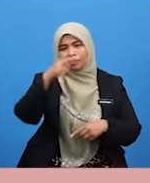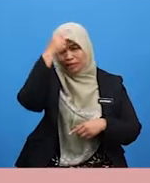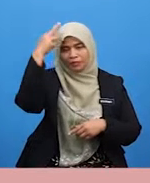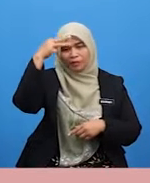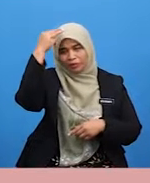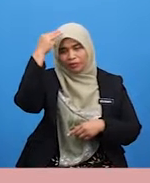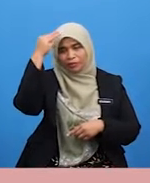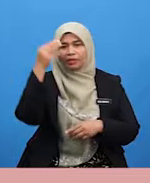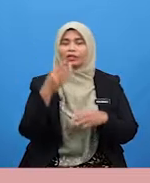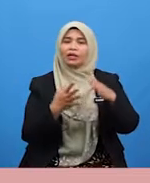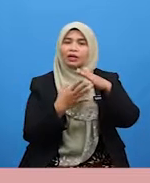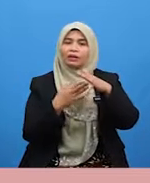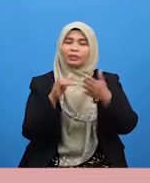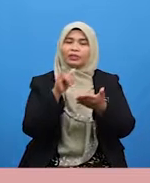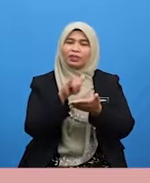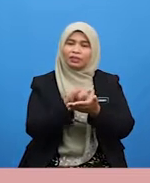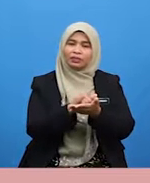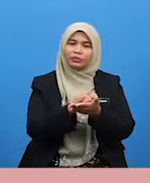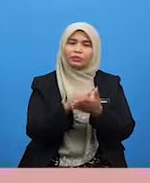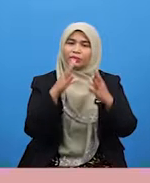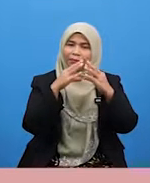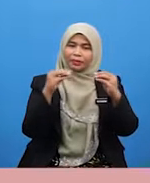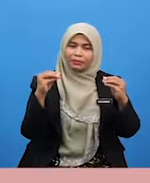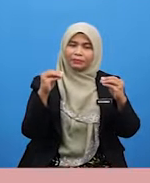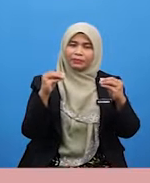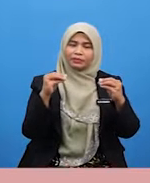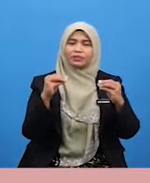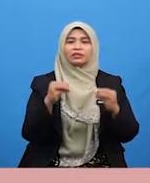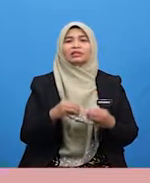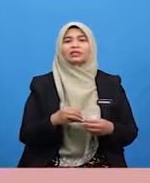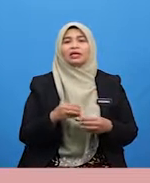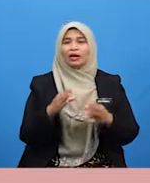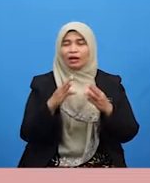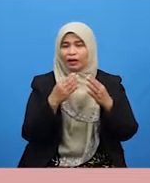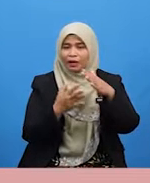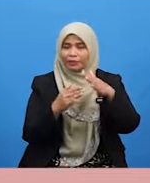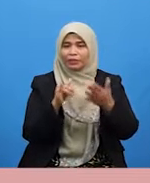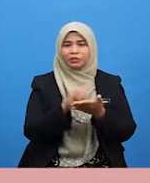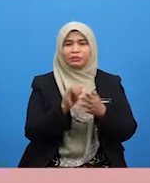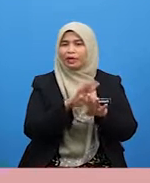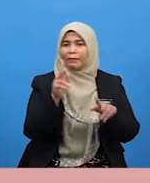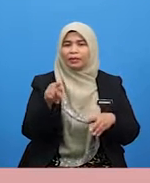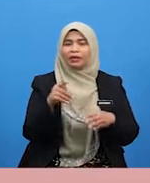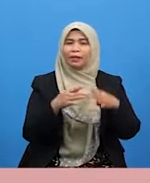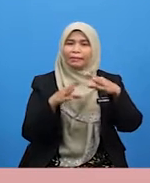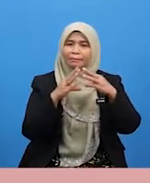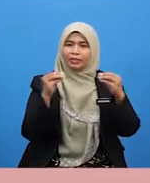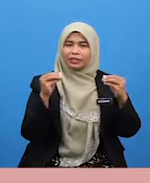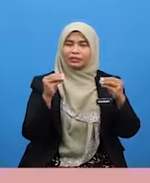wasallam, api yang disembah oleh mereka terpadam. Walhal api itu tidak pernah padam selama 1000